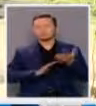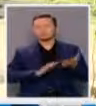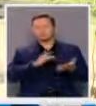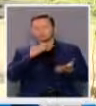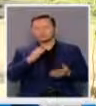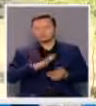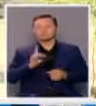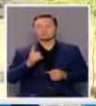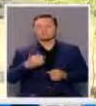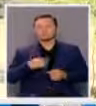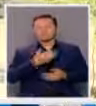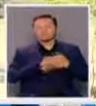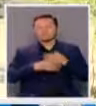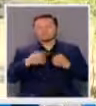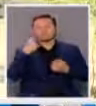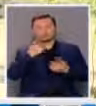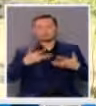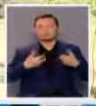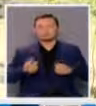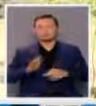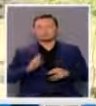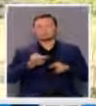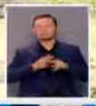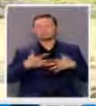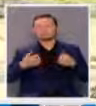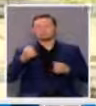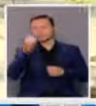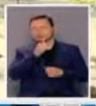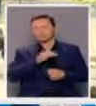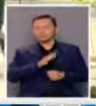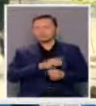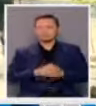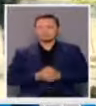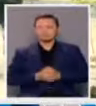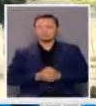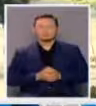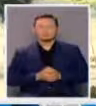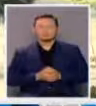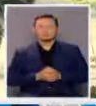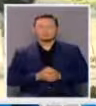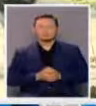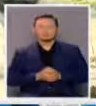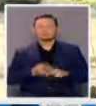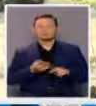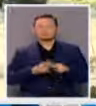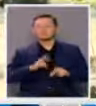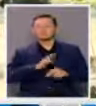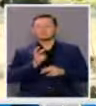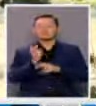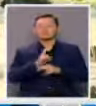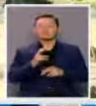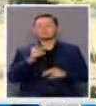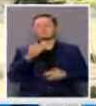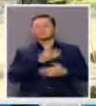Потому что я слабо встречен, никто не берет, не брали меня работы. Сейчас я пошел как